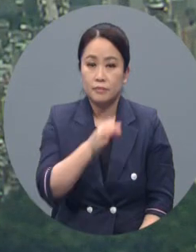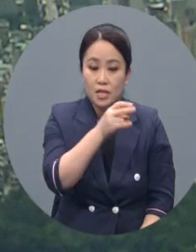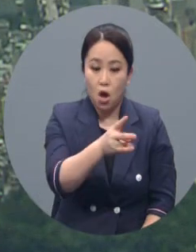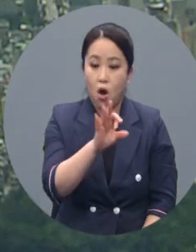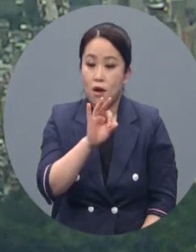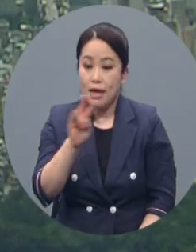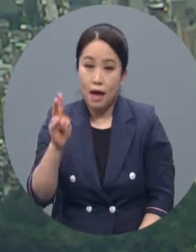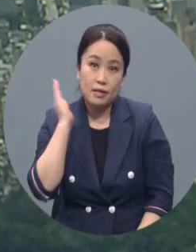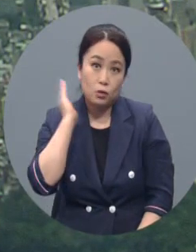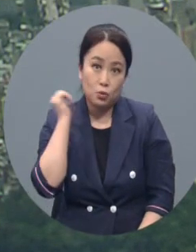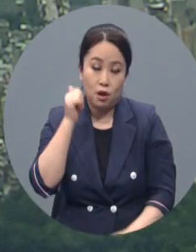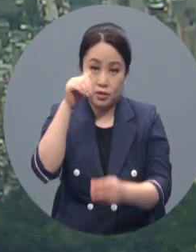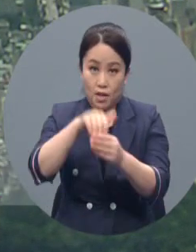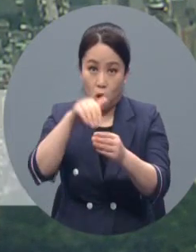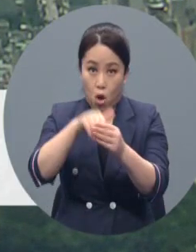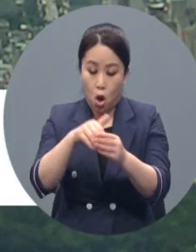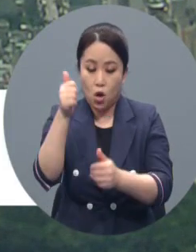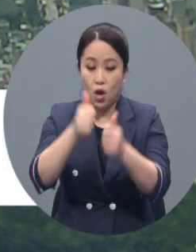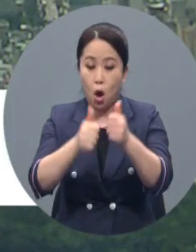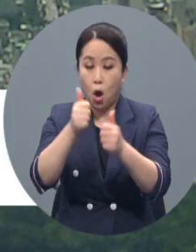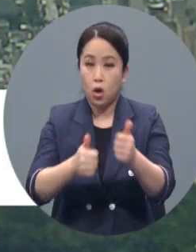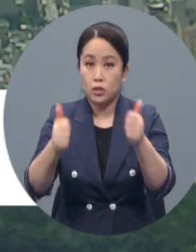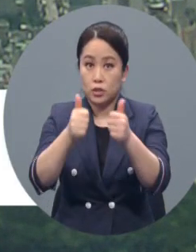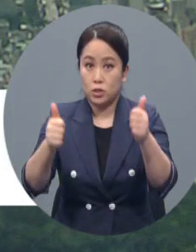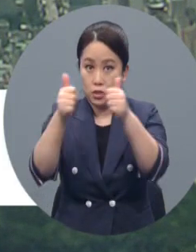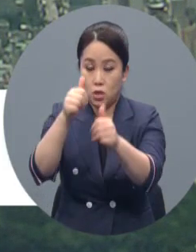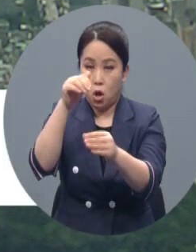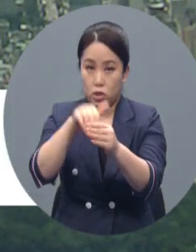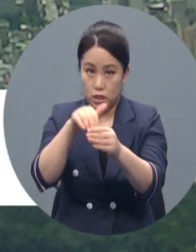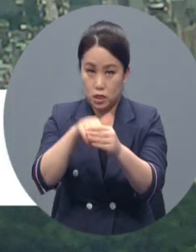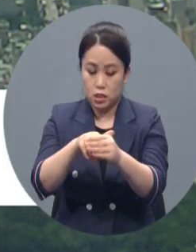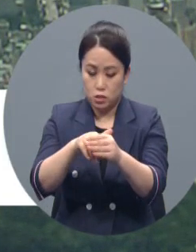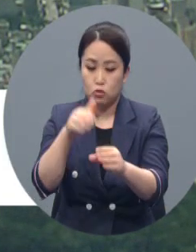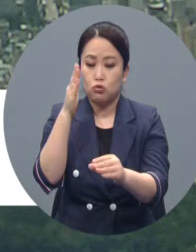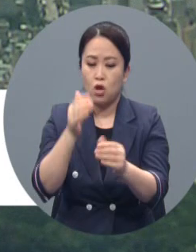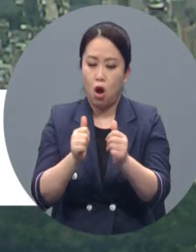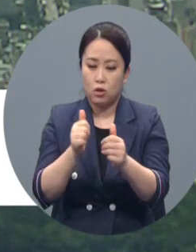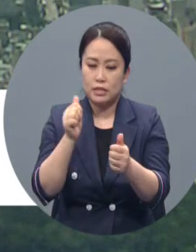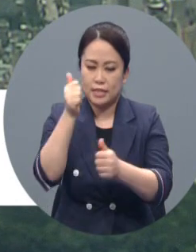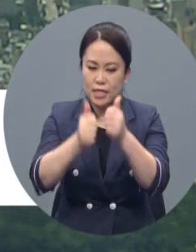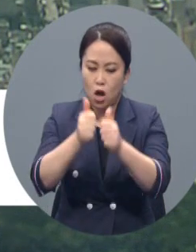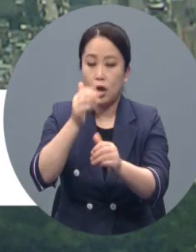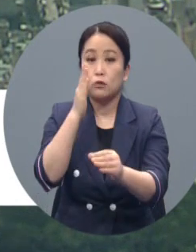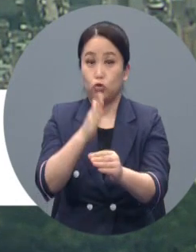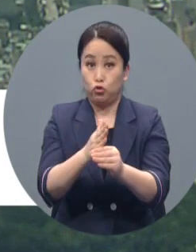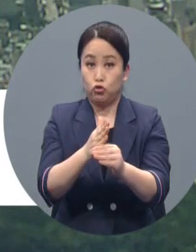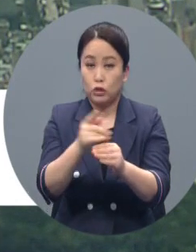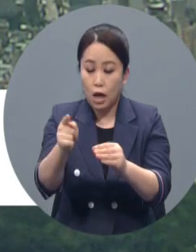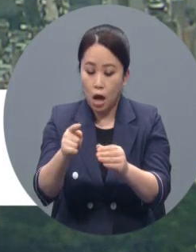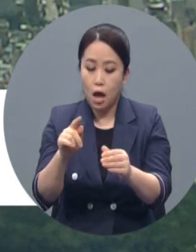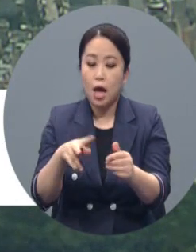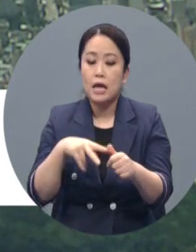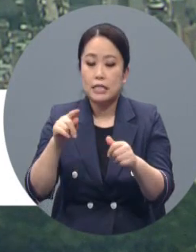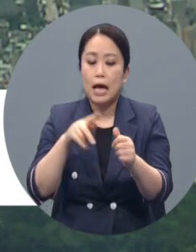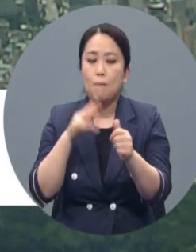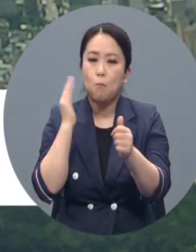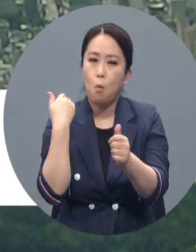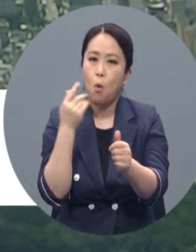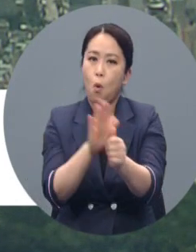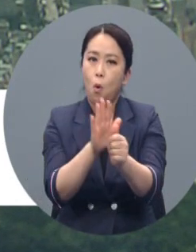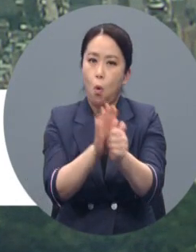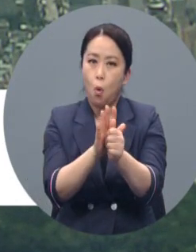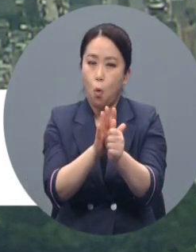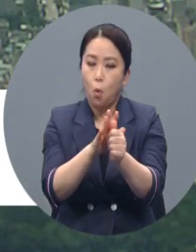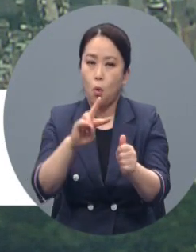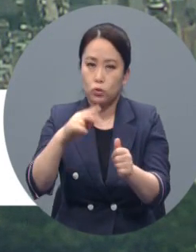여야 대선 경선이 중반으로 접어들면서 후보 캠프 참모들의 전략도 치열해지고 있습니다. 특히 이번 대선의